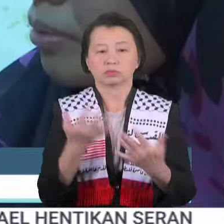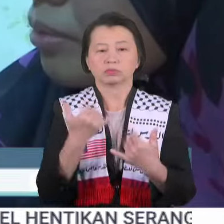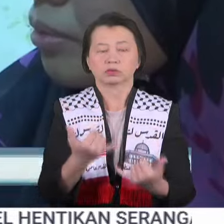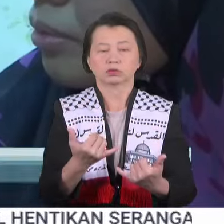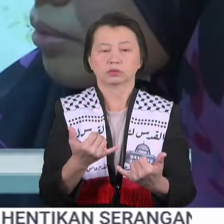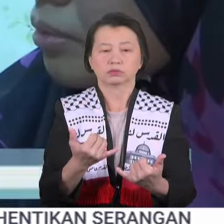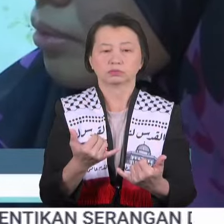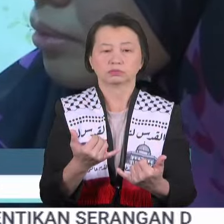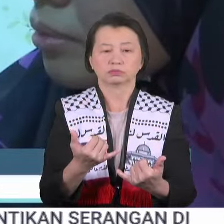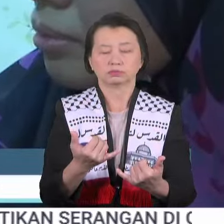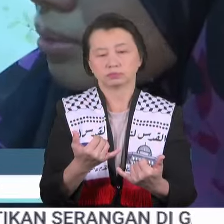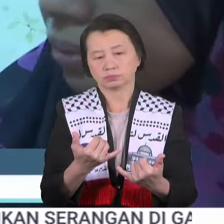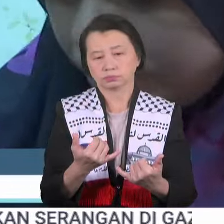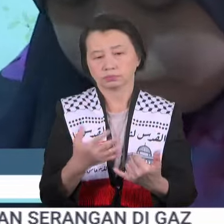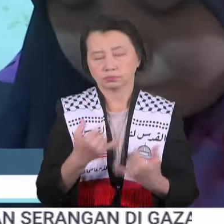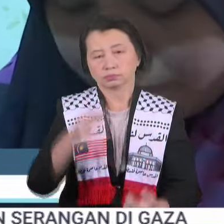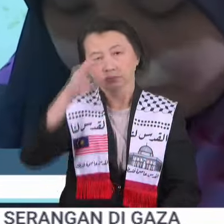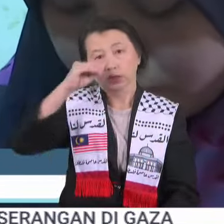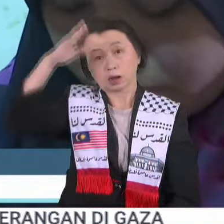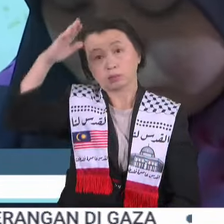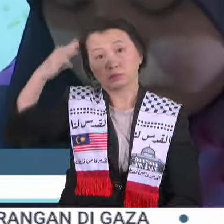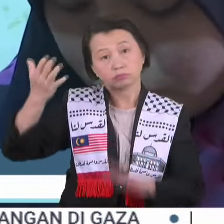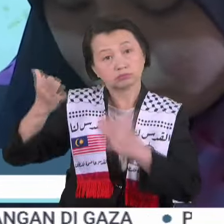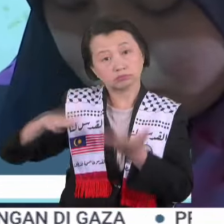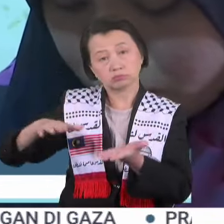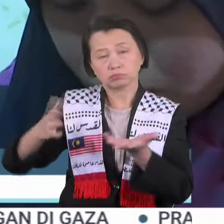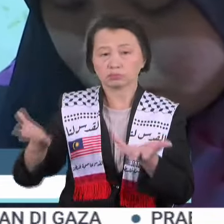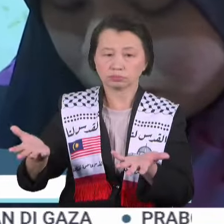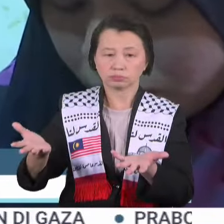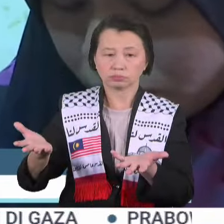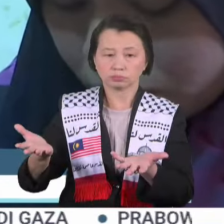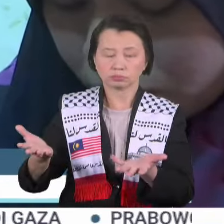Lepas tu makcik kata, "Abang dah tak ada."